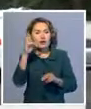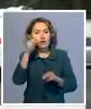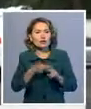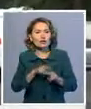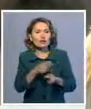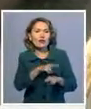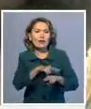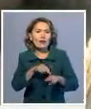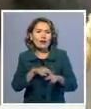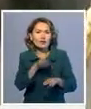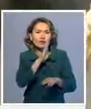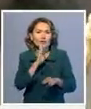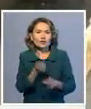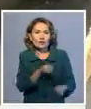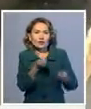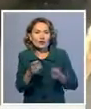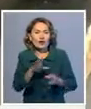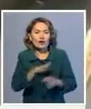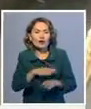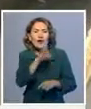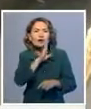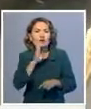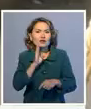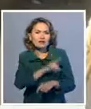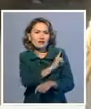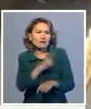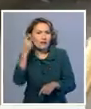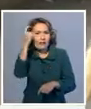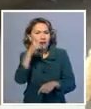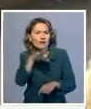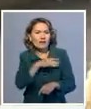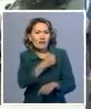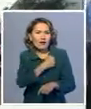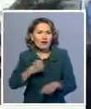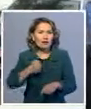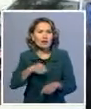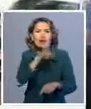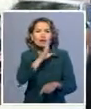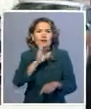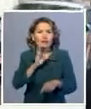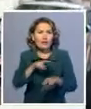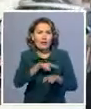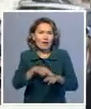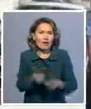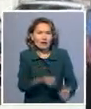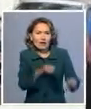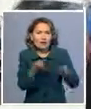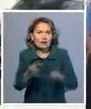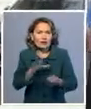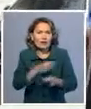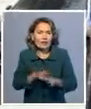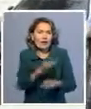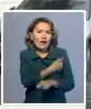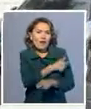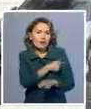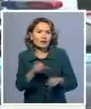жеткізген. Спирттік ішімдік ішкен әйел тұратын мекенжайын дәрігерлерге айта алмаған. Науқасқа алғашқы көмек көрсетіліп, арнайы мамандандырылған мекемеге